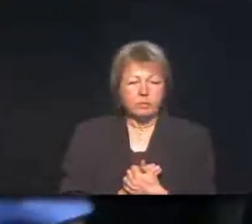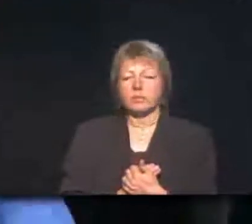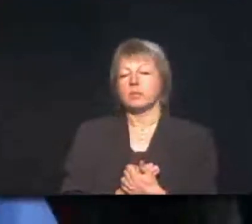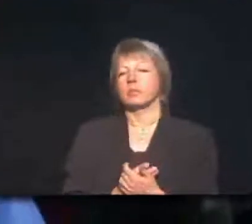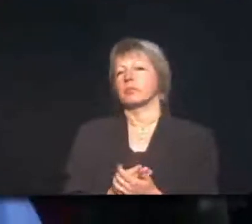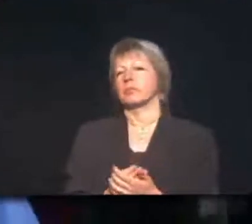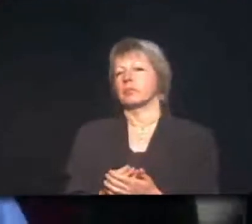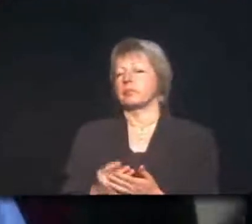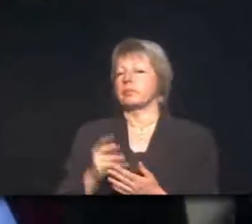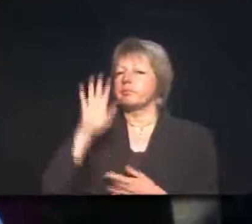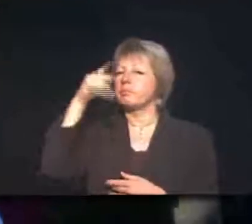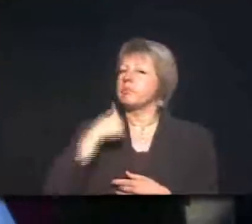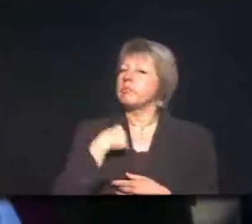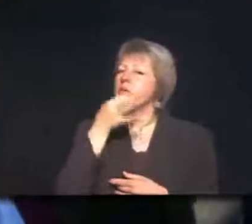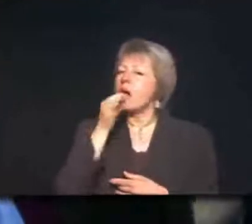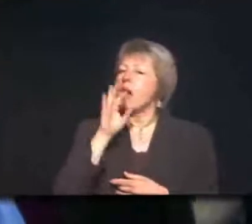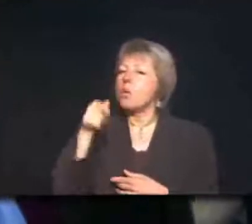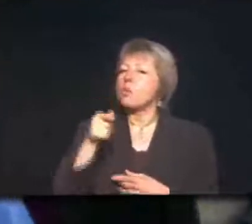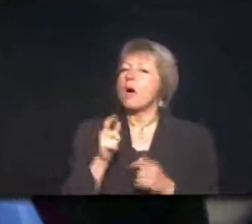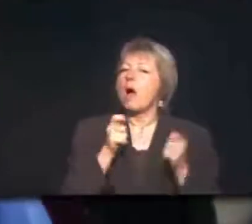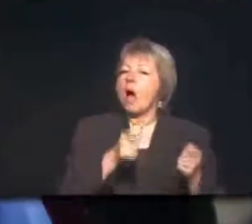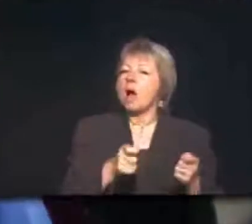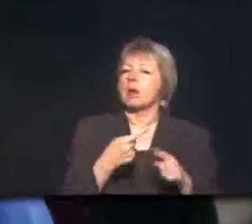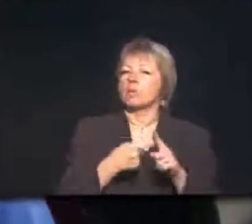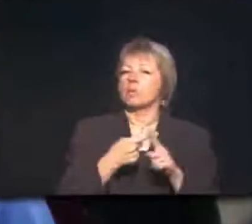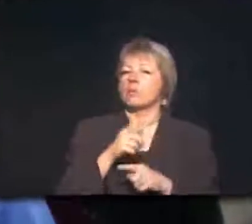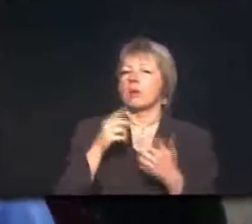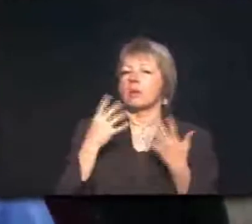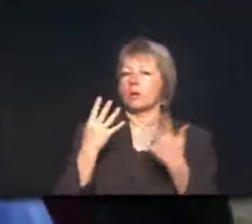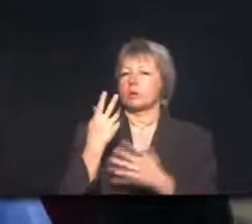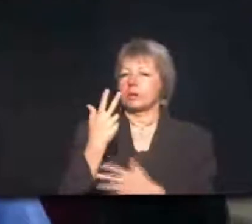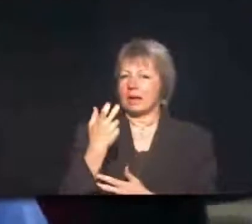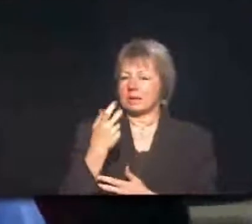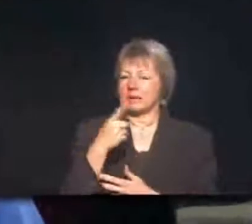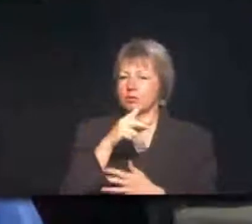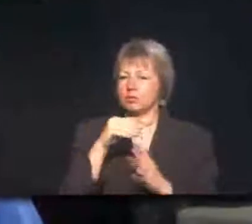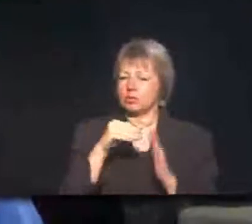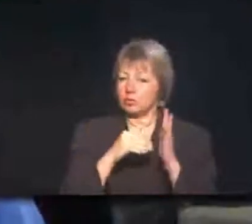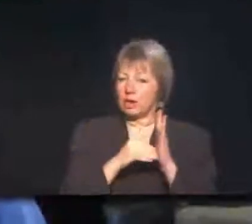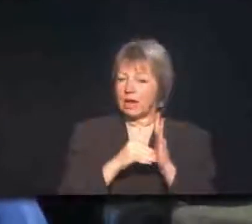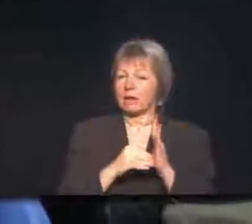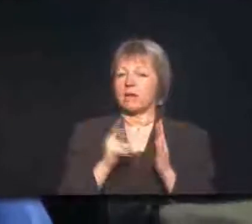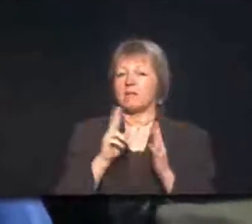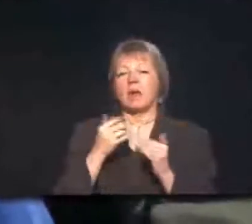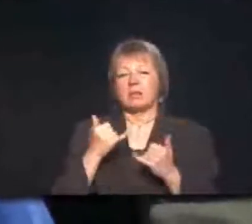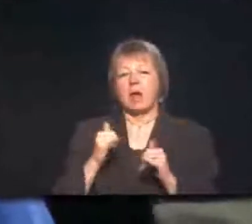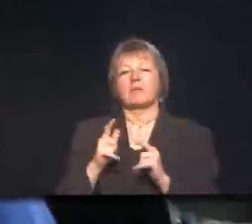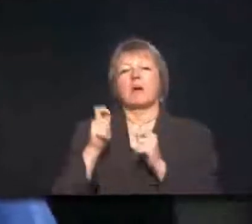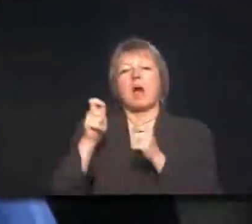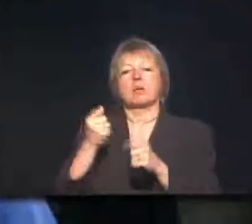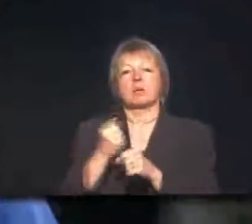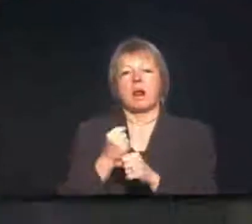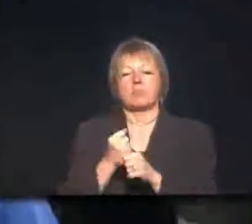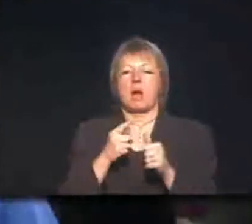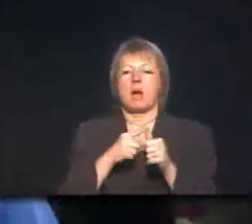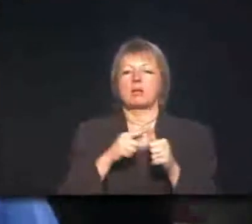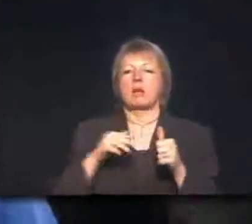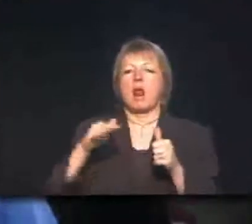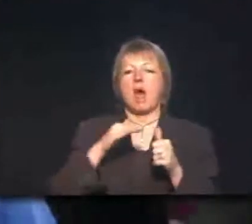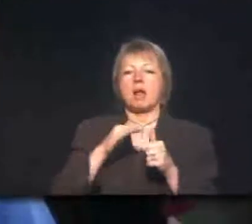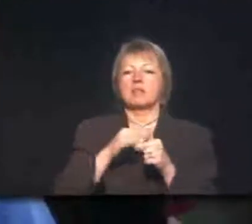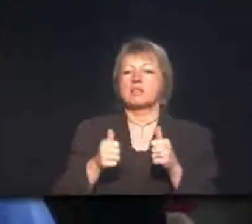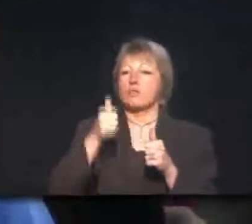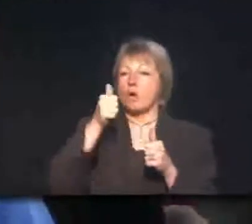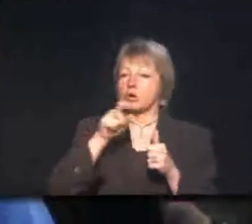zum Antrag 39 da steht drin dass antragsberechtigt sind landesvorstände die 25